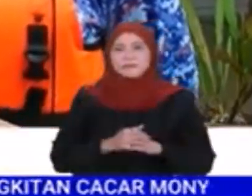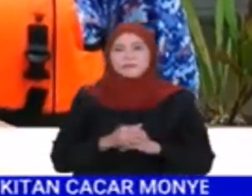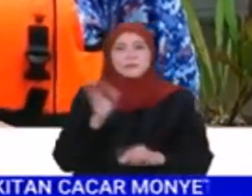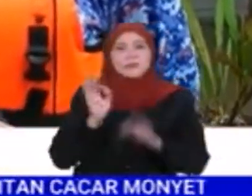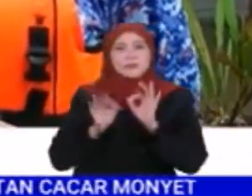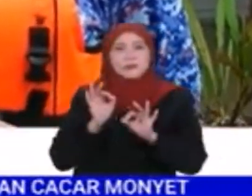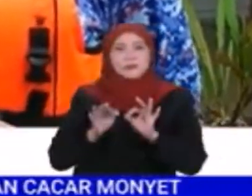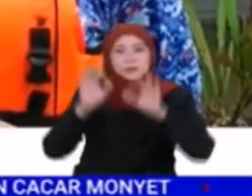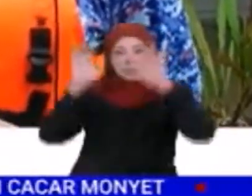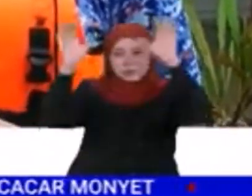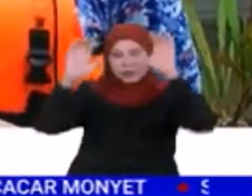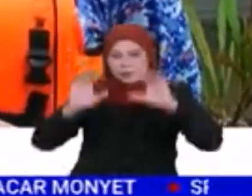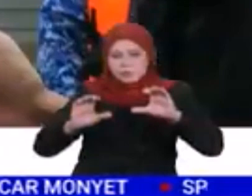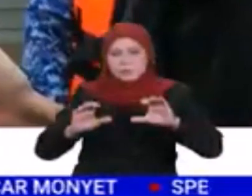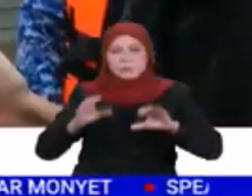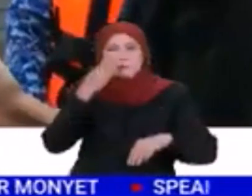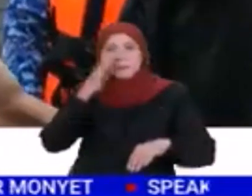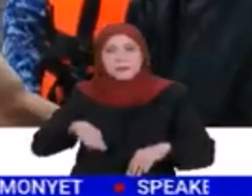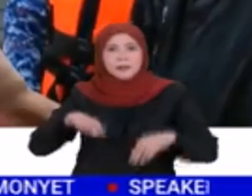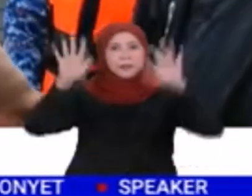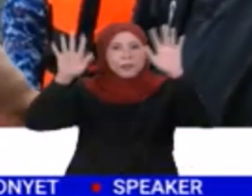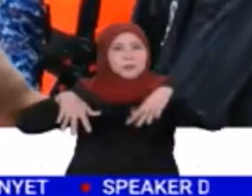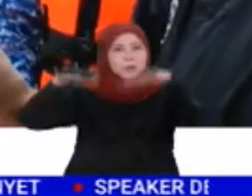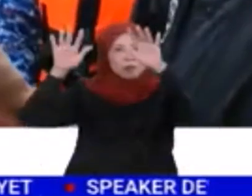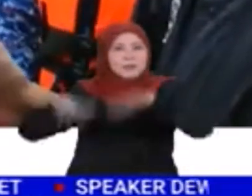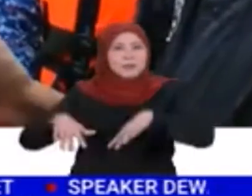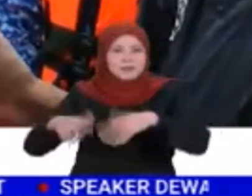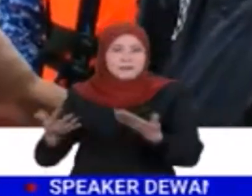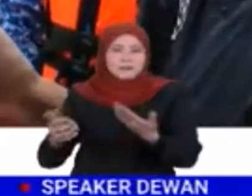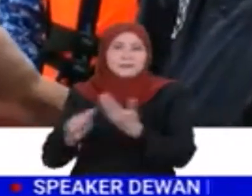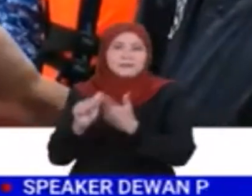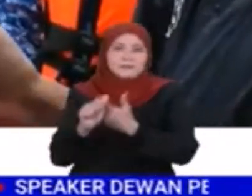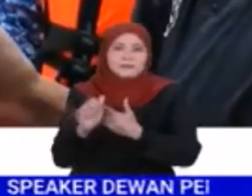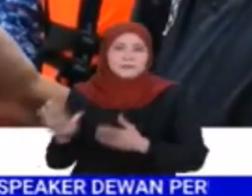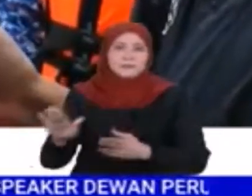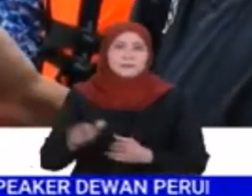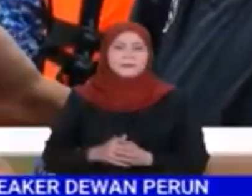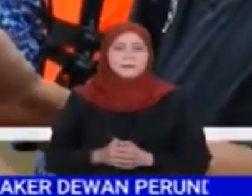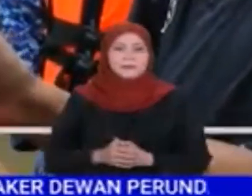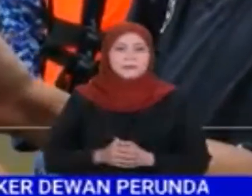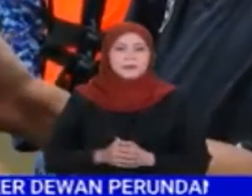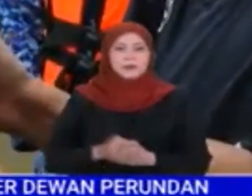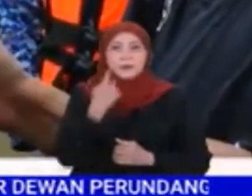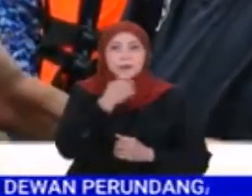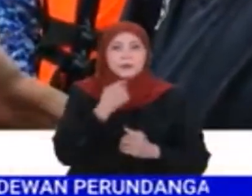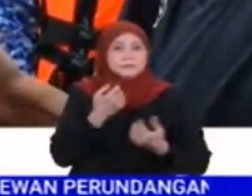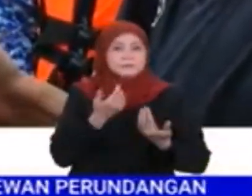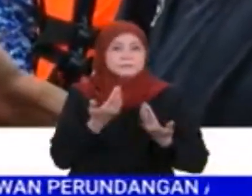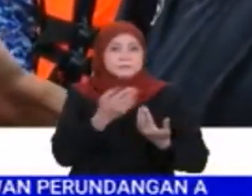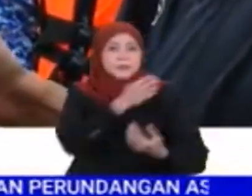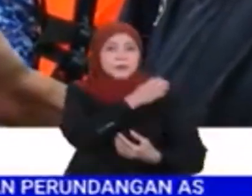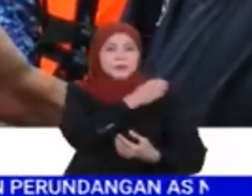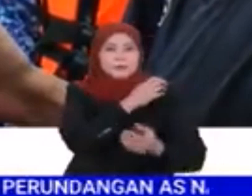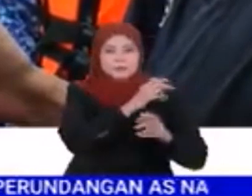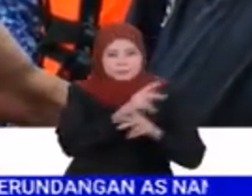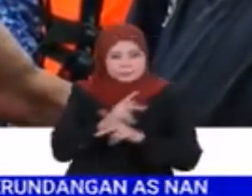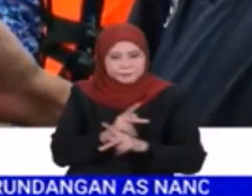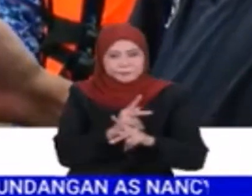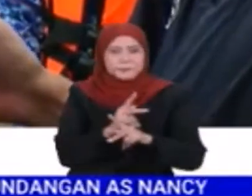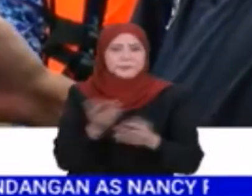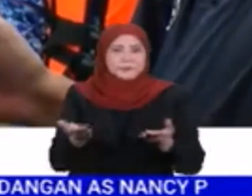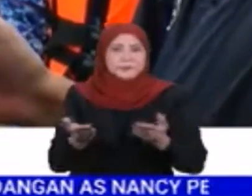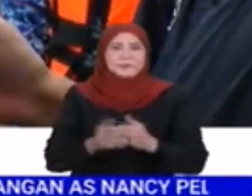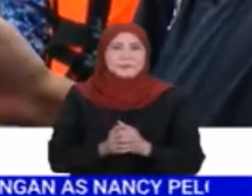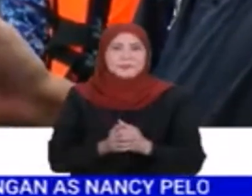jikalau cuaca bertambah buruk. Setakat ini kekuatan anggota yang untuk menjalankan penugasan ini, kita dah aturkan